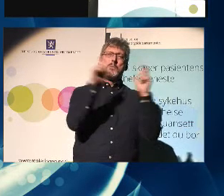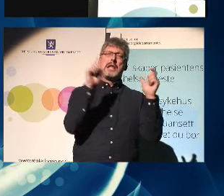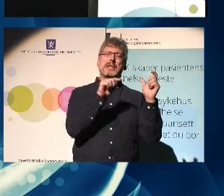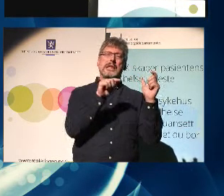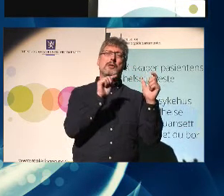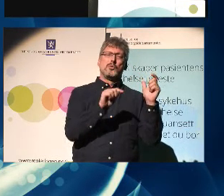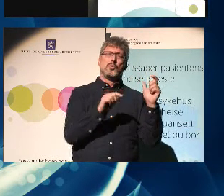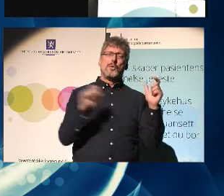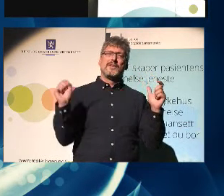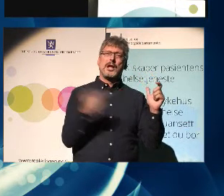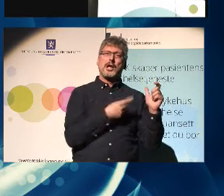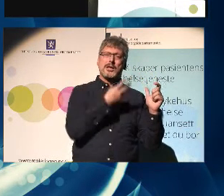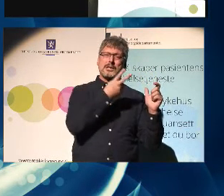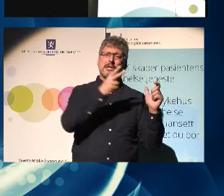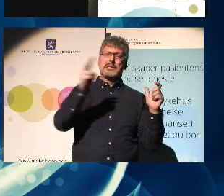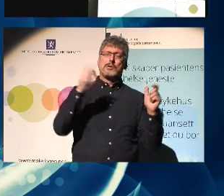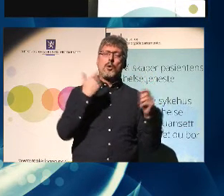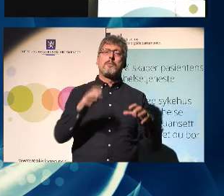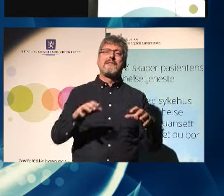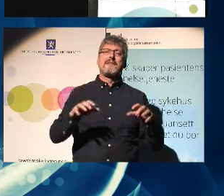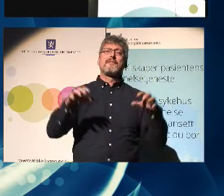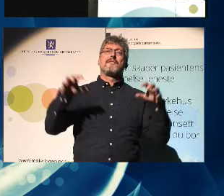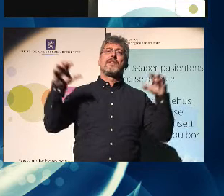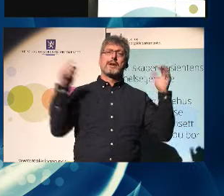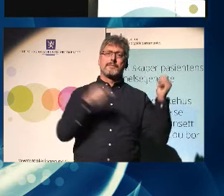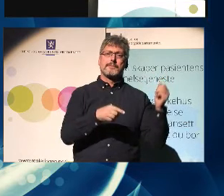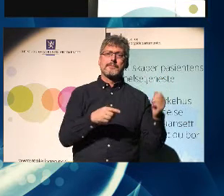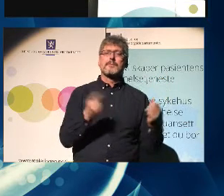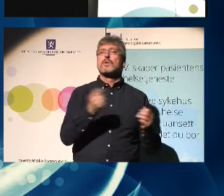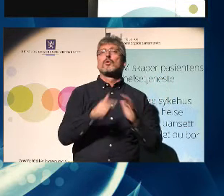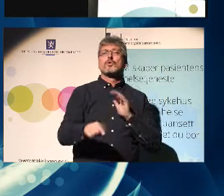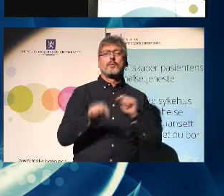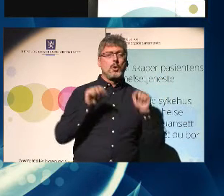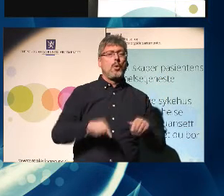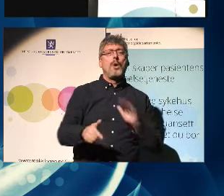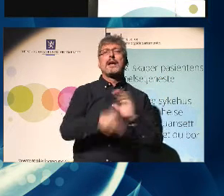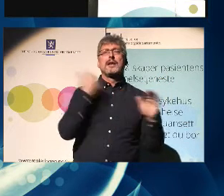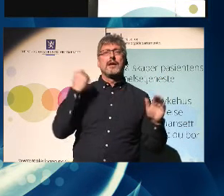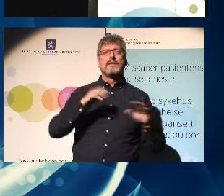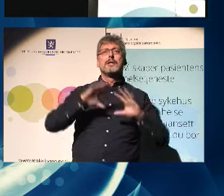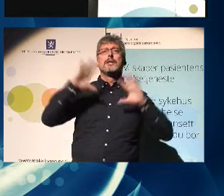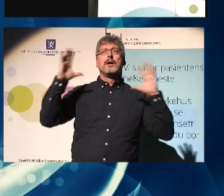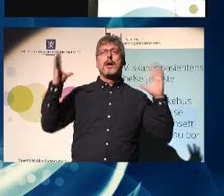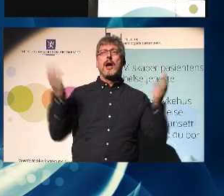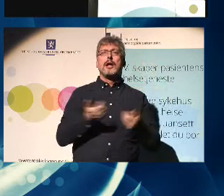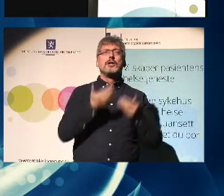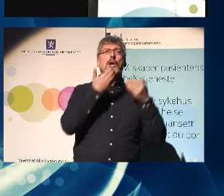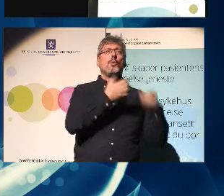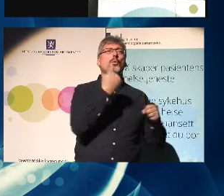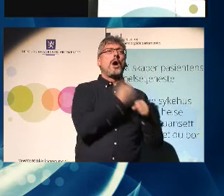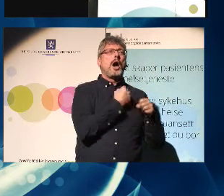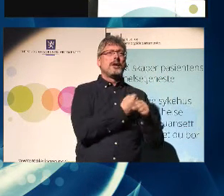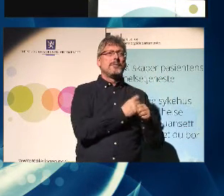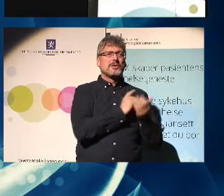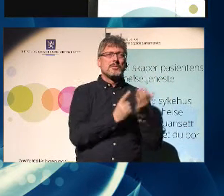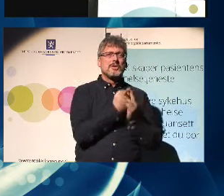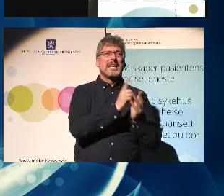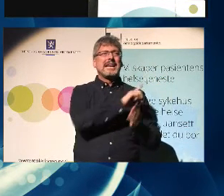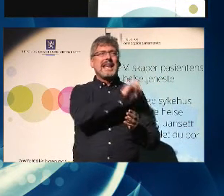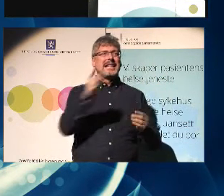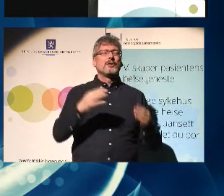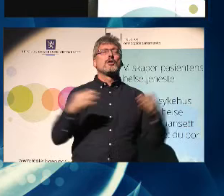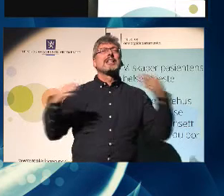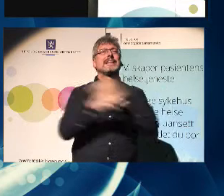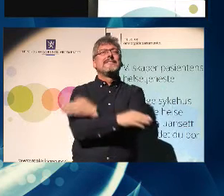veldig raskt og til det verre. Og noe av det som krevende nå, det at alt det gode arbeidet som hele tiden skjer også